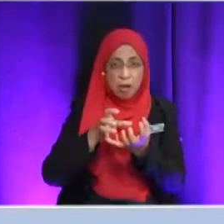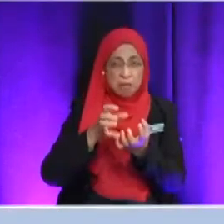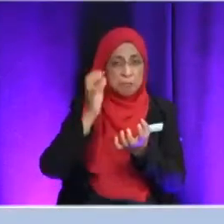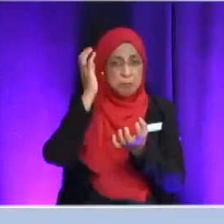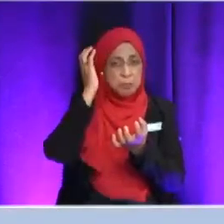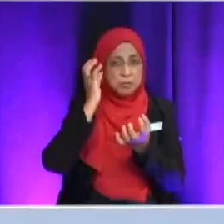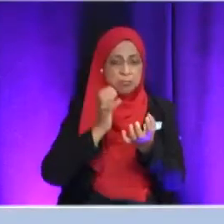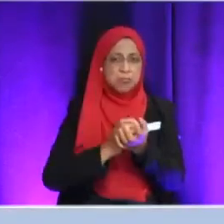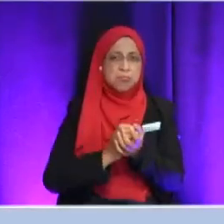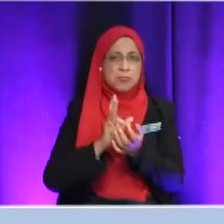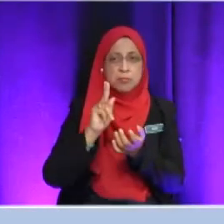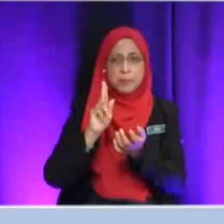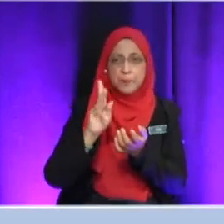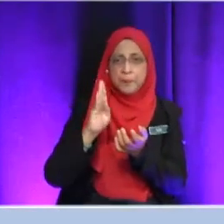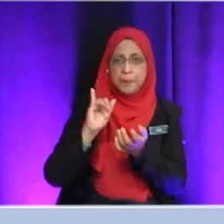tengok